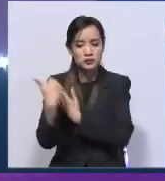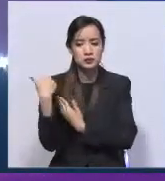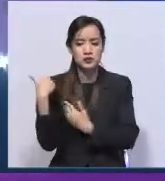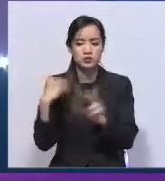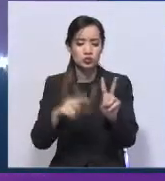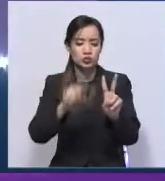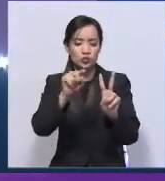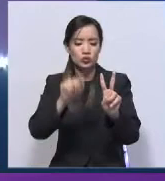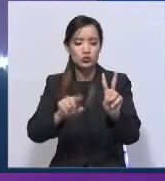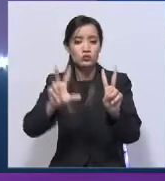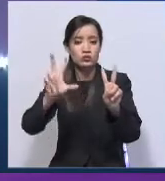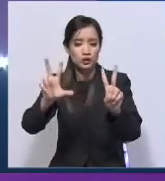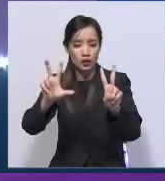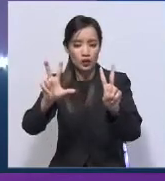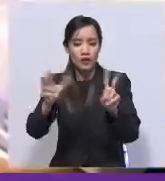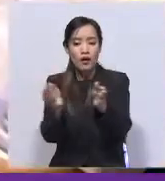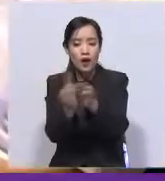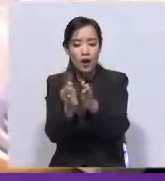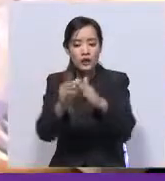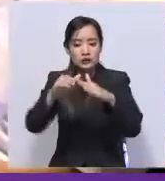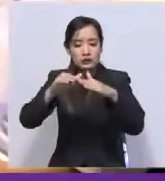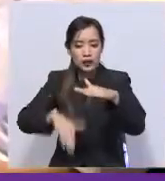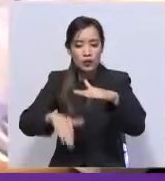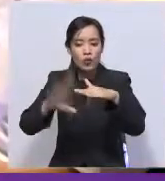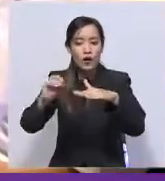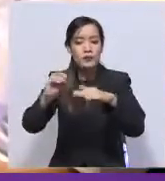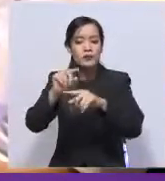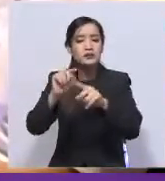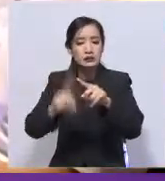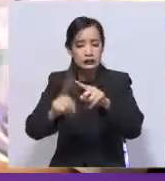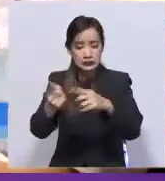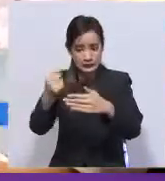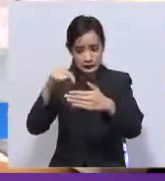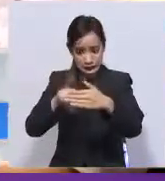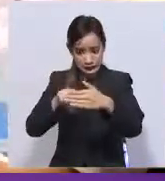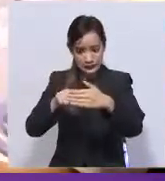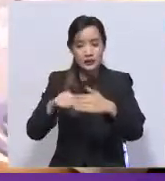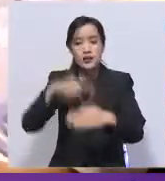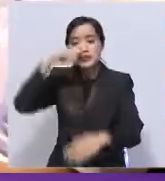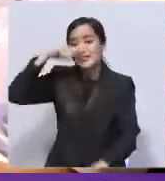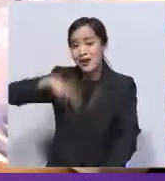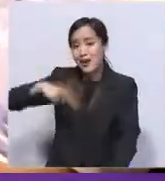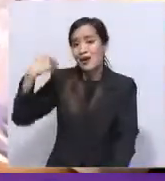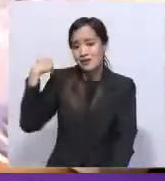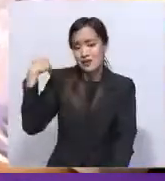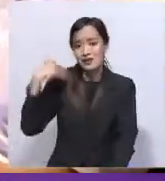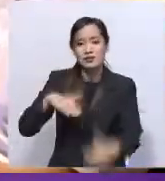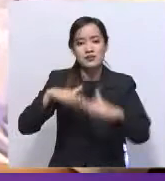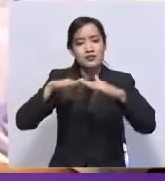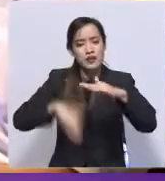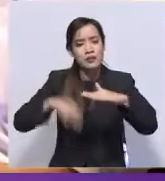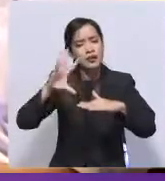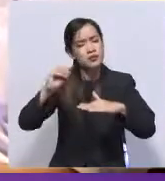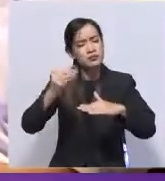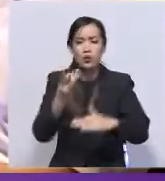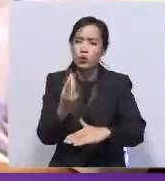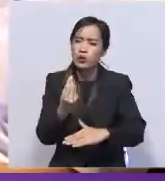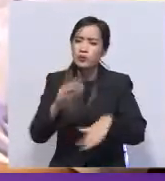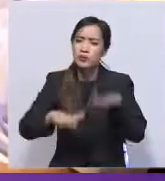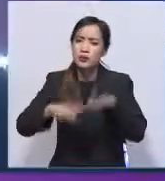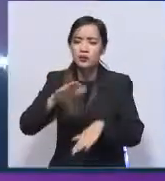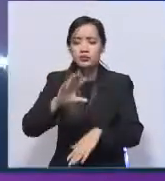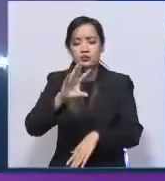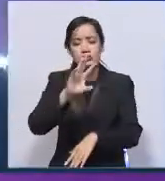3ซึ่งมีคะแนนต่ำกว่า50นะครับซึ่งเราเองก็อยู่ในกลุ่มนั้นด้วยอันนี้ต่ำกว่า50นั้นเท่าไหร่ก็ประมาณสัก